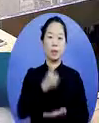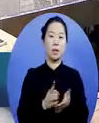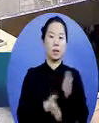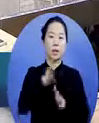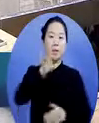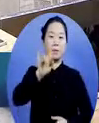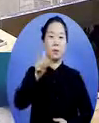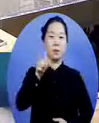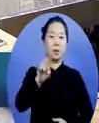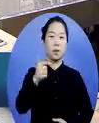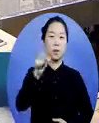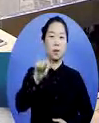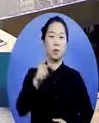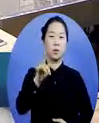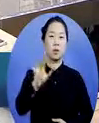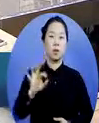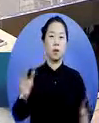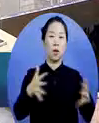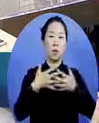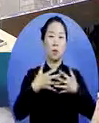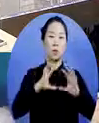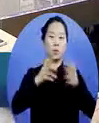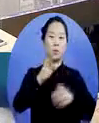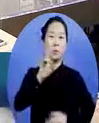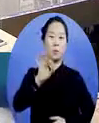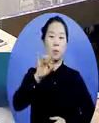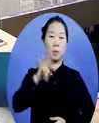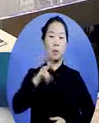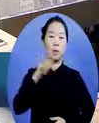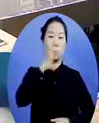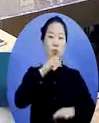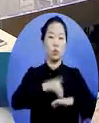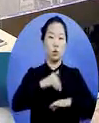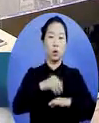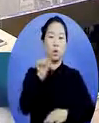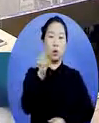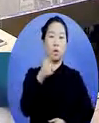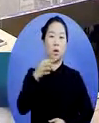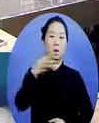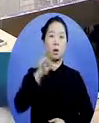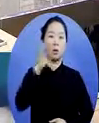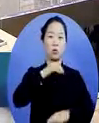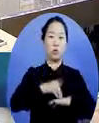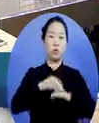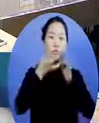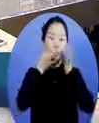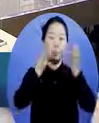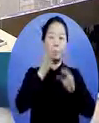천화 씨가 민관 공경의 합동 9 까방권 체제를 점검하는 2014년 화랑 훈련에 총력을 기울이고